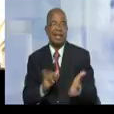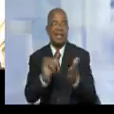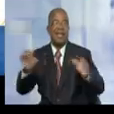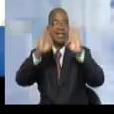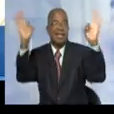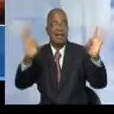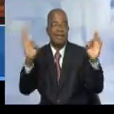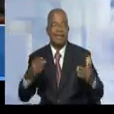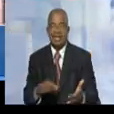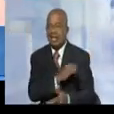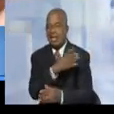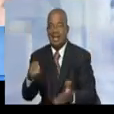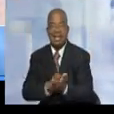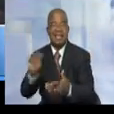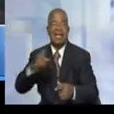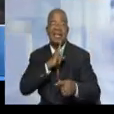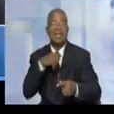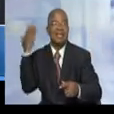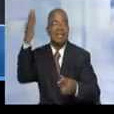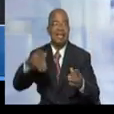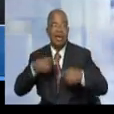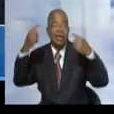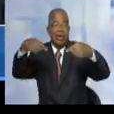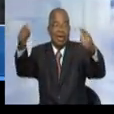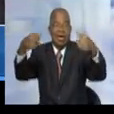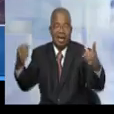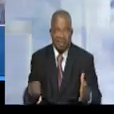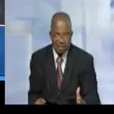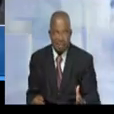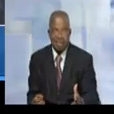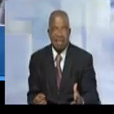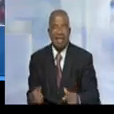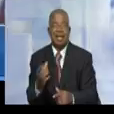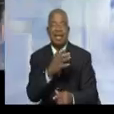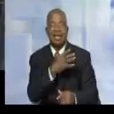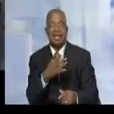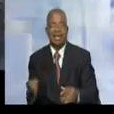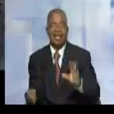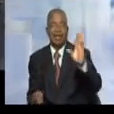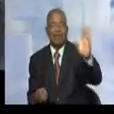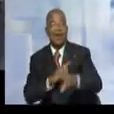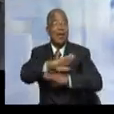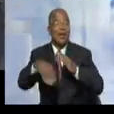pourra certainement compter sur la participation massive des fidèles, à en croire cette forte